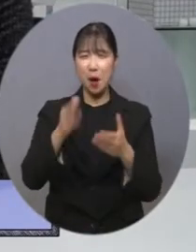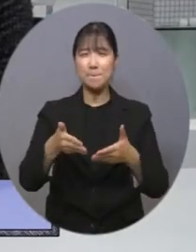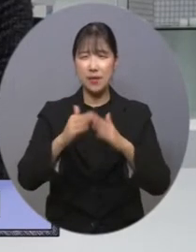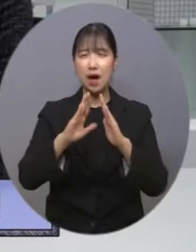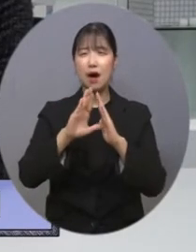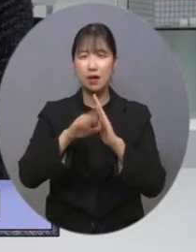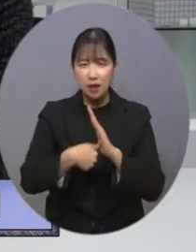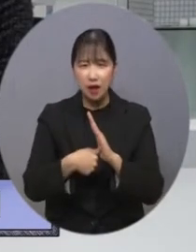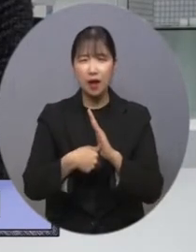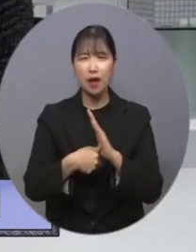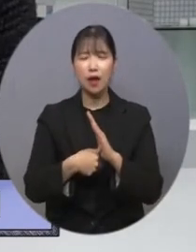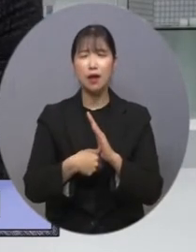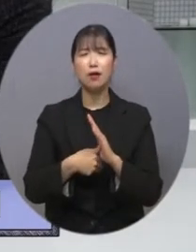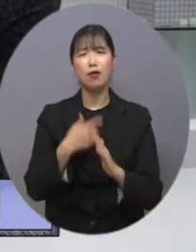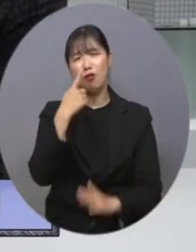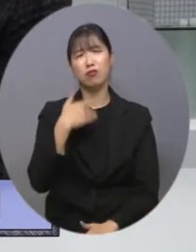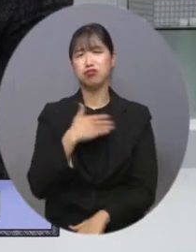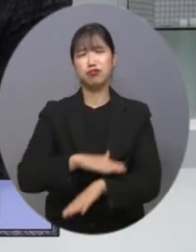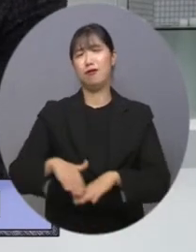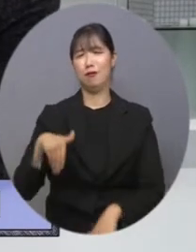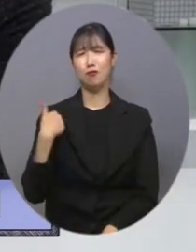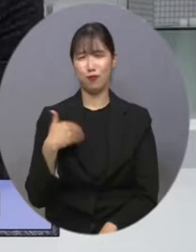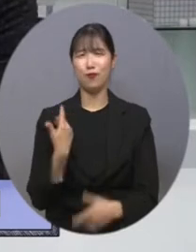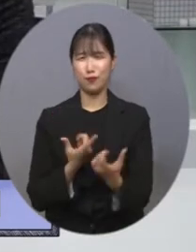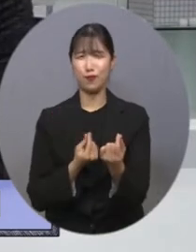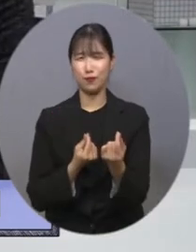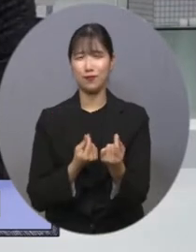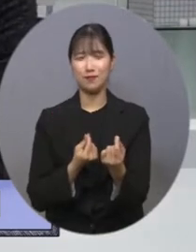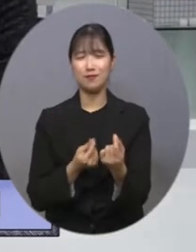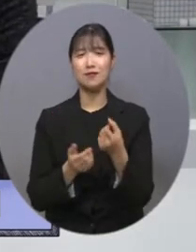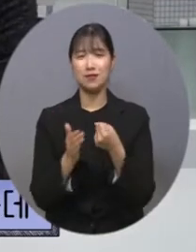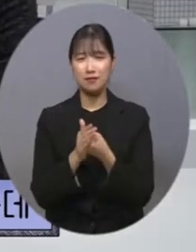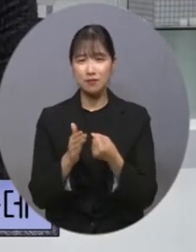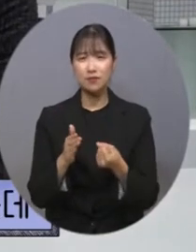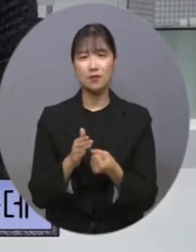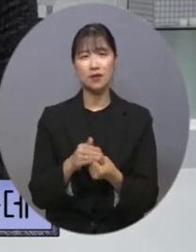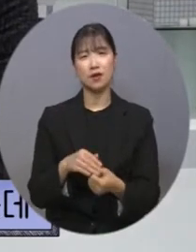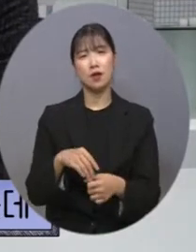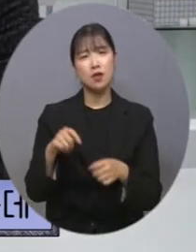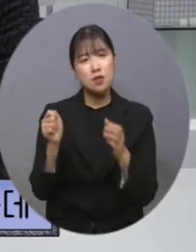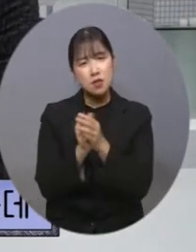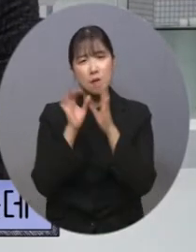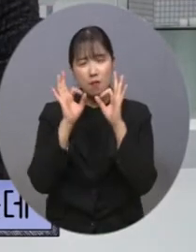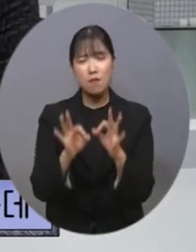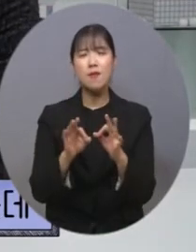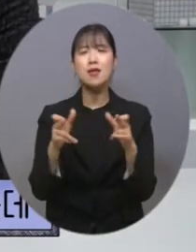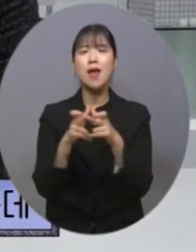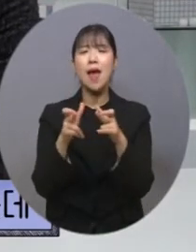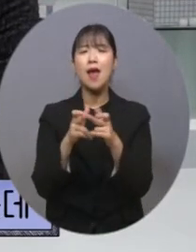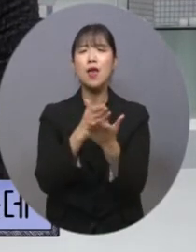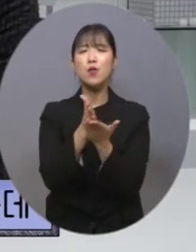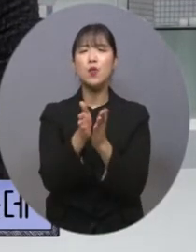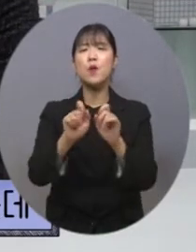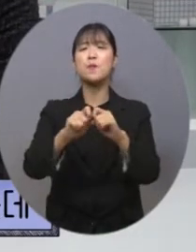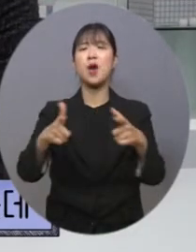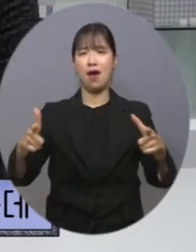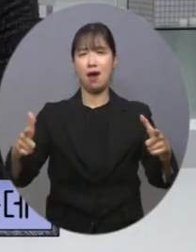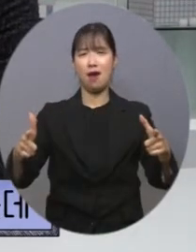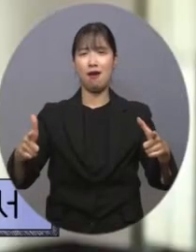때는 저희들도 뭐 처음 잘 몰랐습니다. 잘 몰랐고 그래서 위드림이 특징이 보면 다양한 장애를 가진 분들이 같이